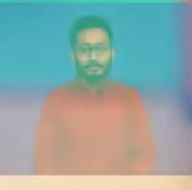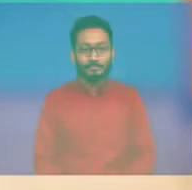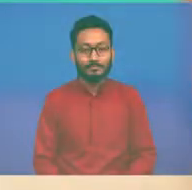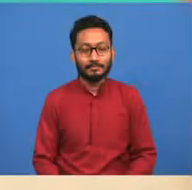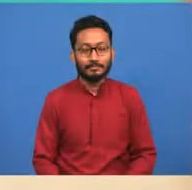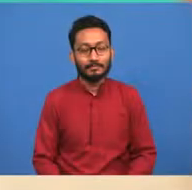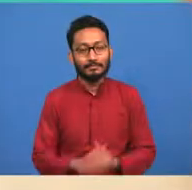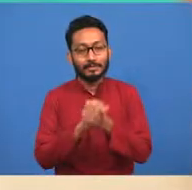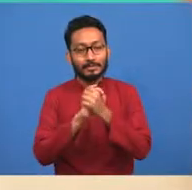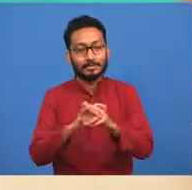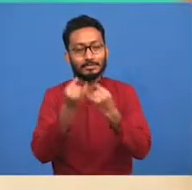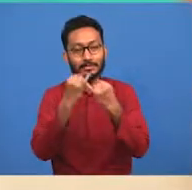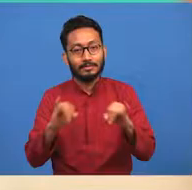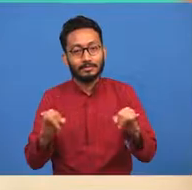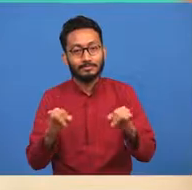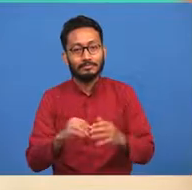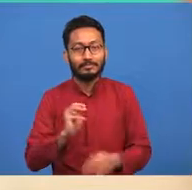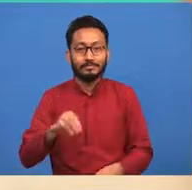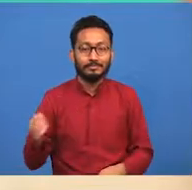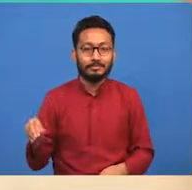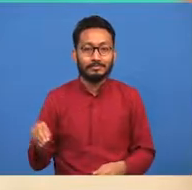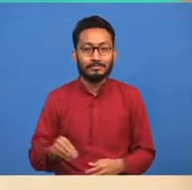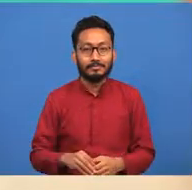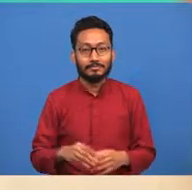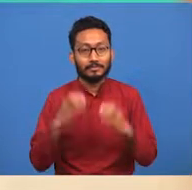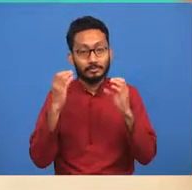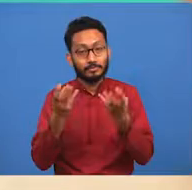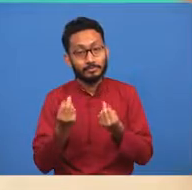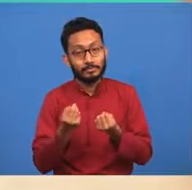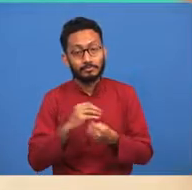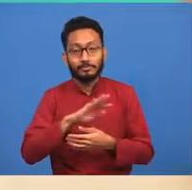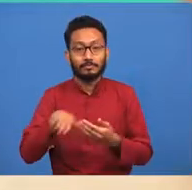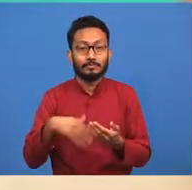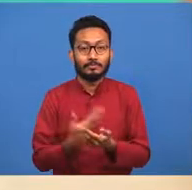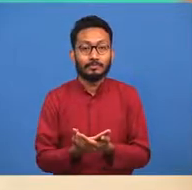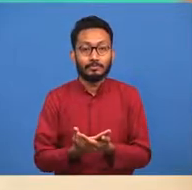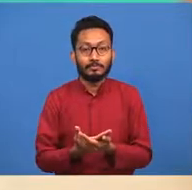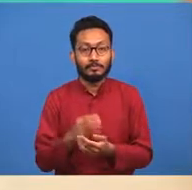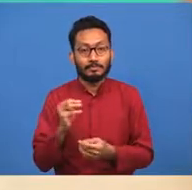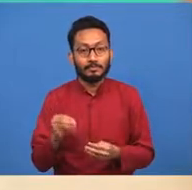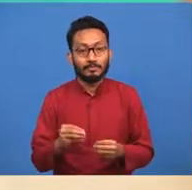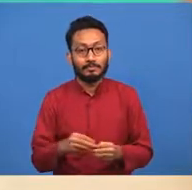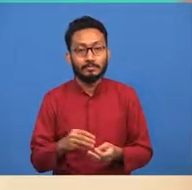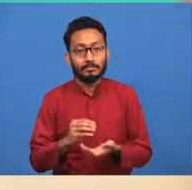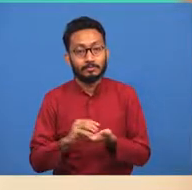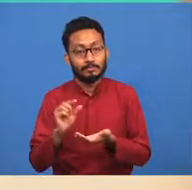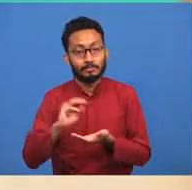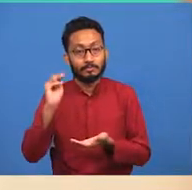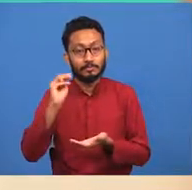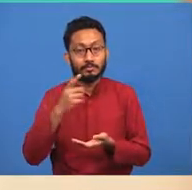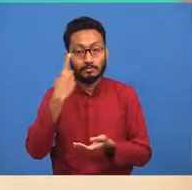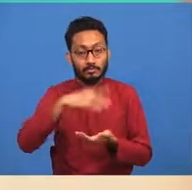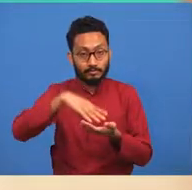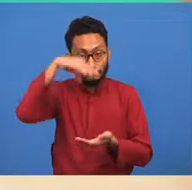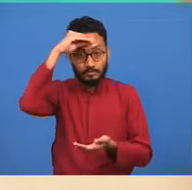Selamat sejahtera murid-murid. Cikgu harap murid-murid dalam keadaan sihat dan bersemangat untuk pelajaran baru